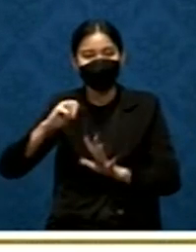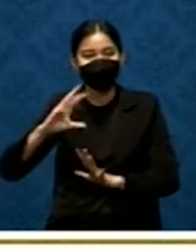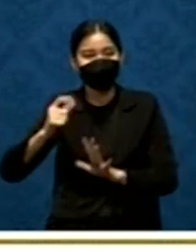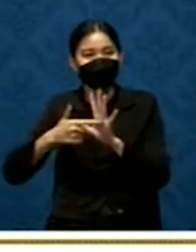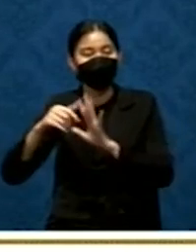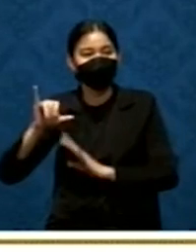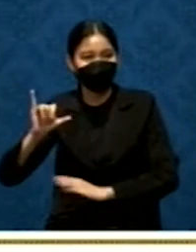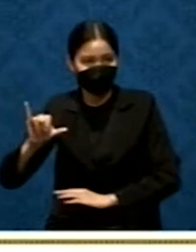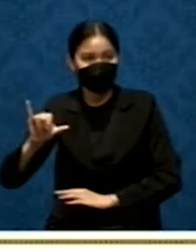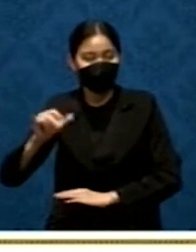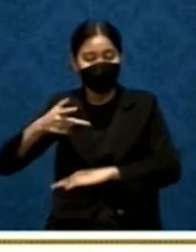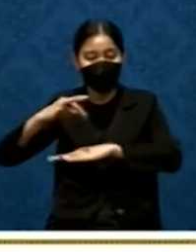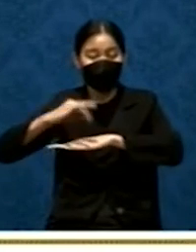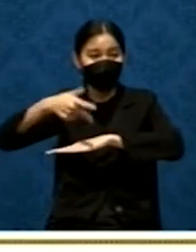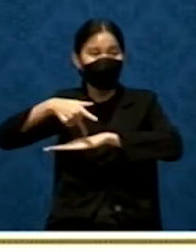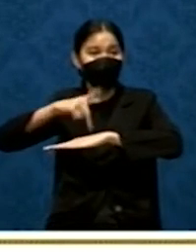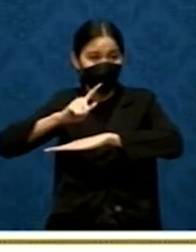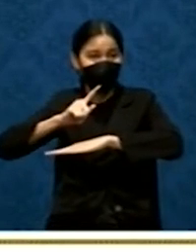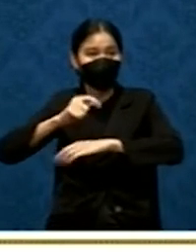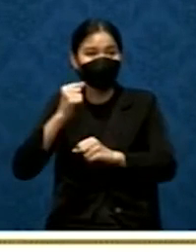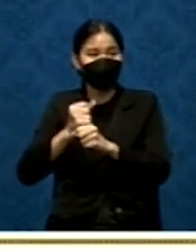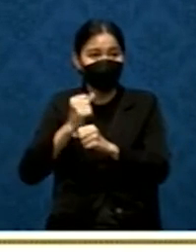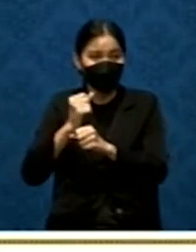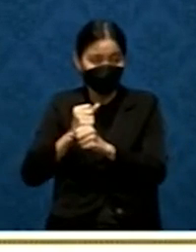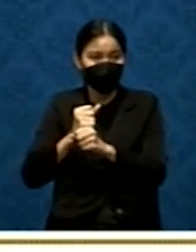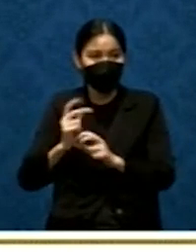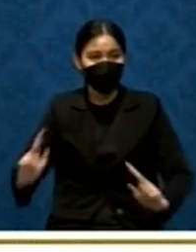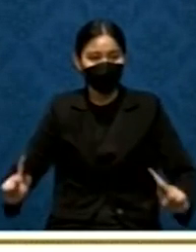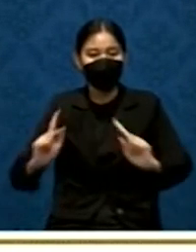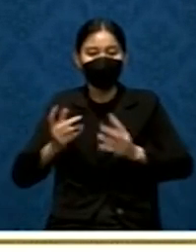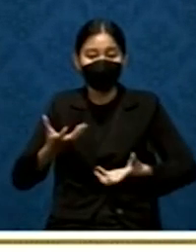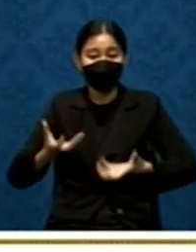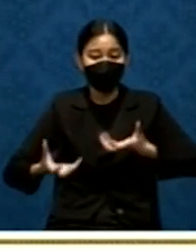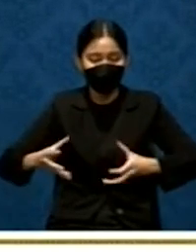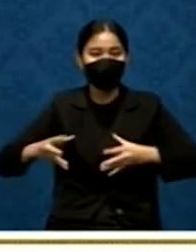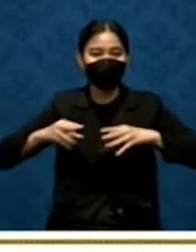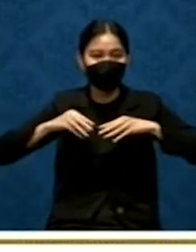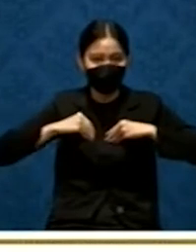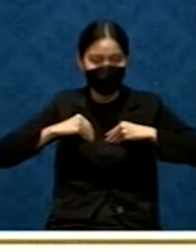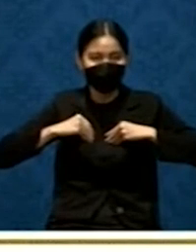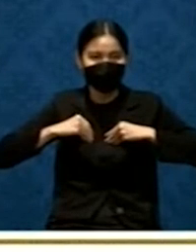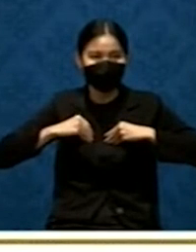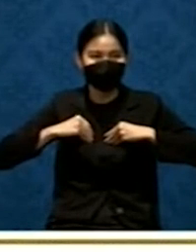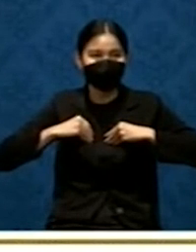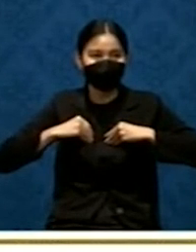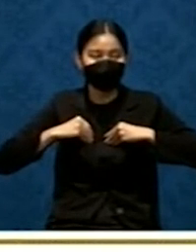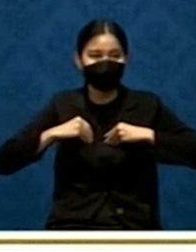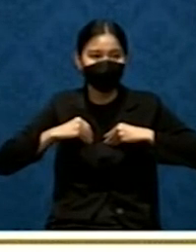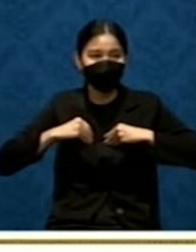ทธิกุลนะครับเป็นประธานในการดำเนินการตรงนี้กระทรวงก็เลยรับมาว่าจะ